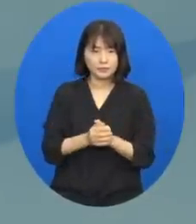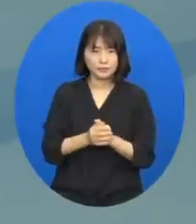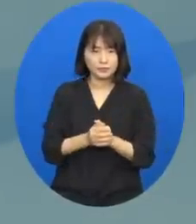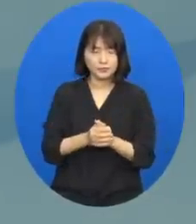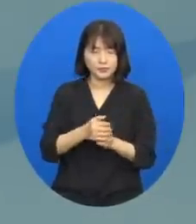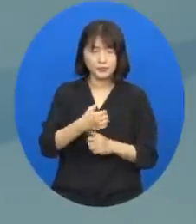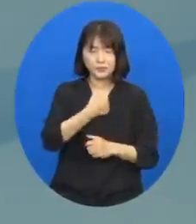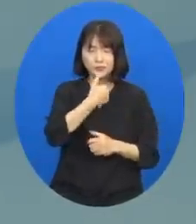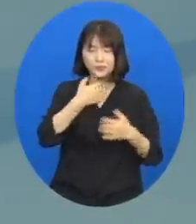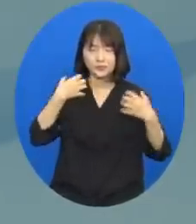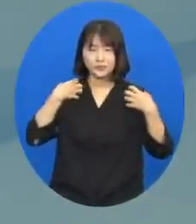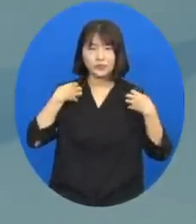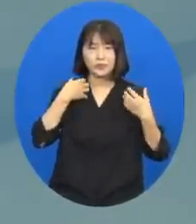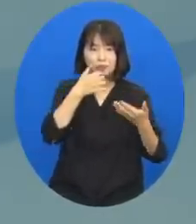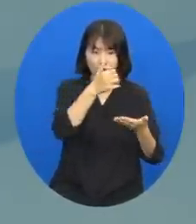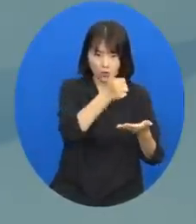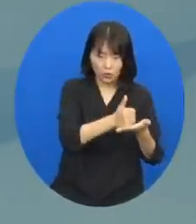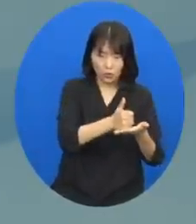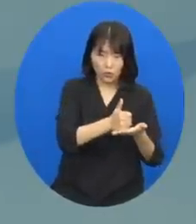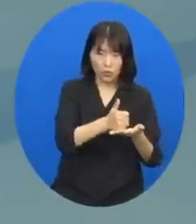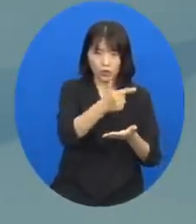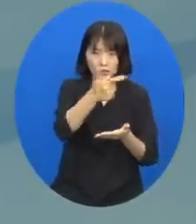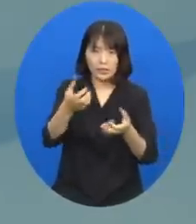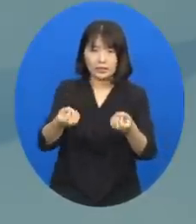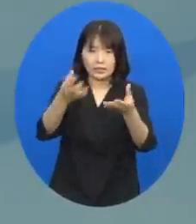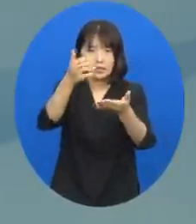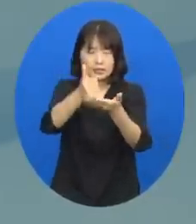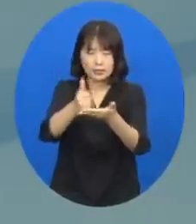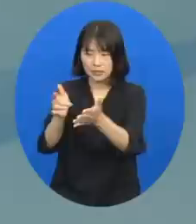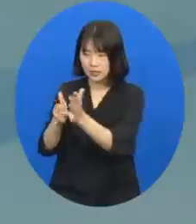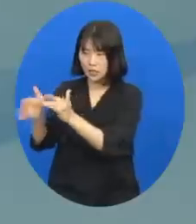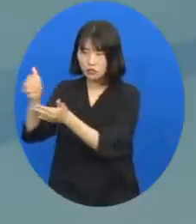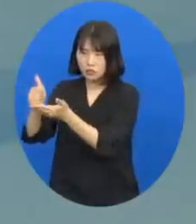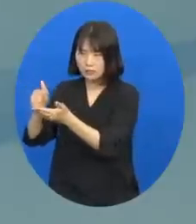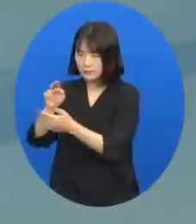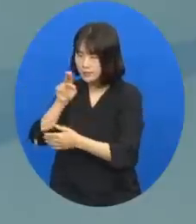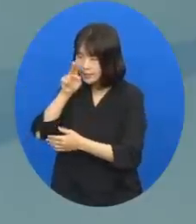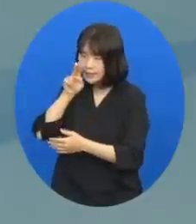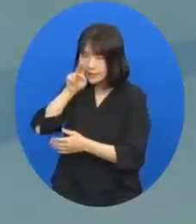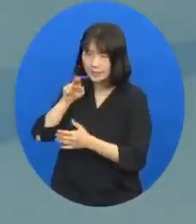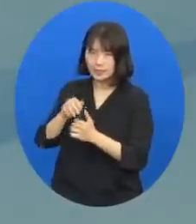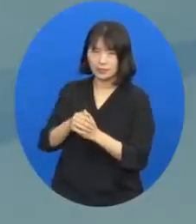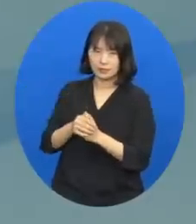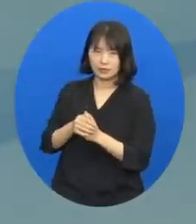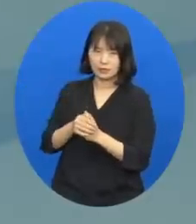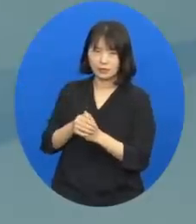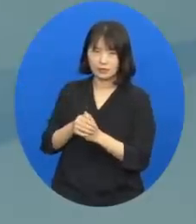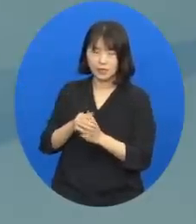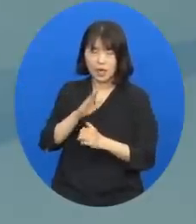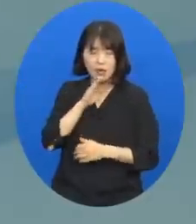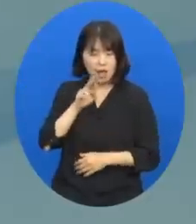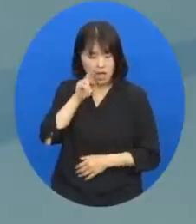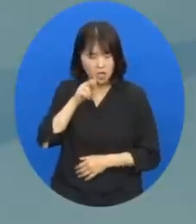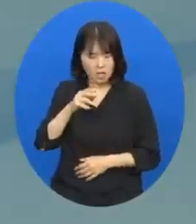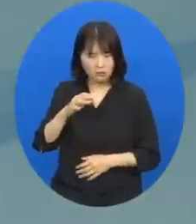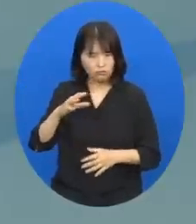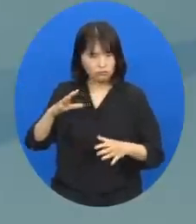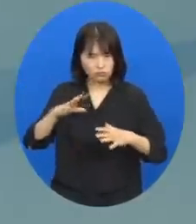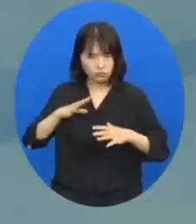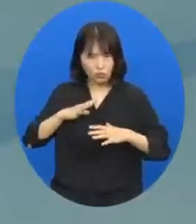예수를 시기하여 그럼 놀랍지 않습니까 이 시기가 얼마나 무서운지